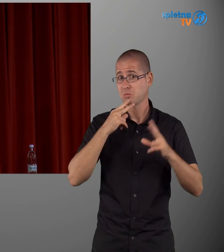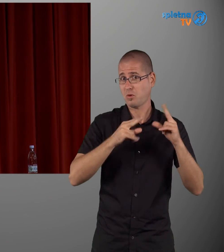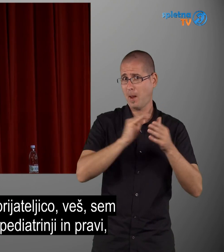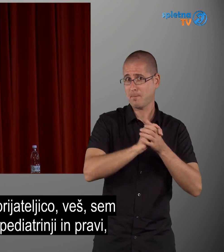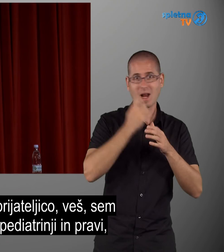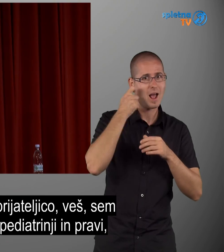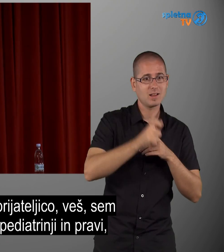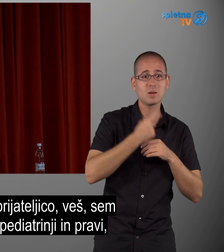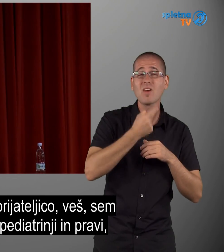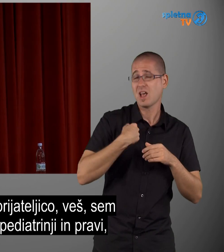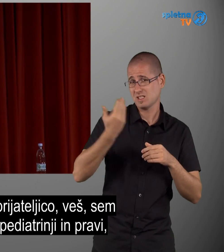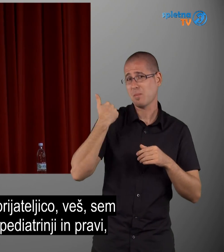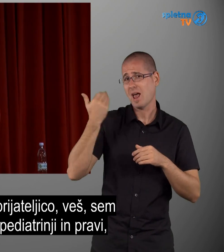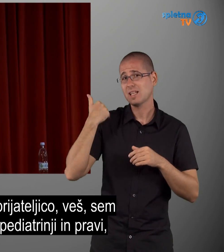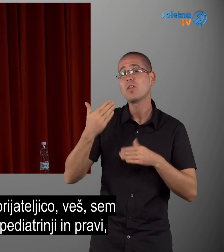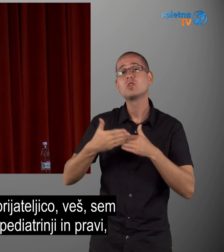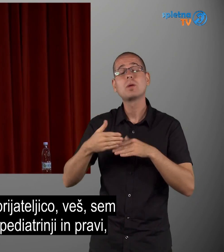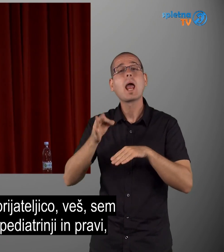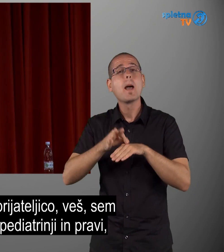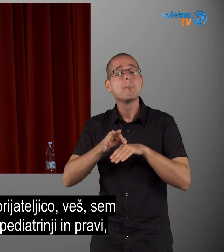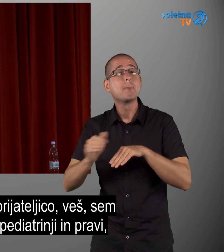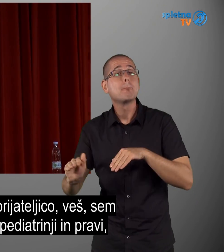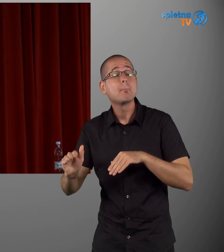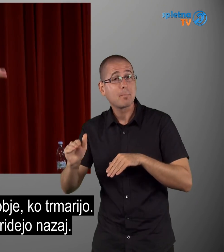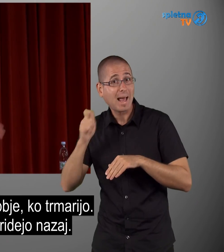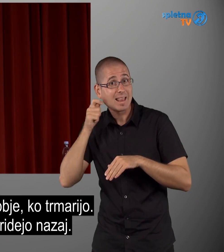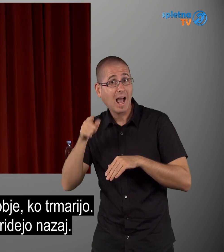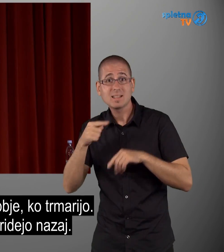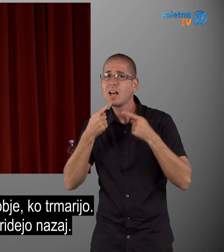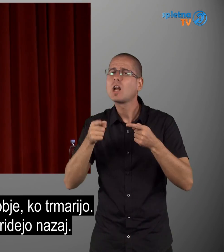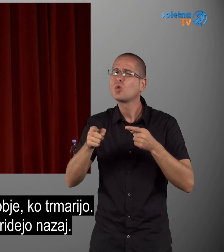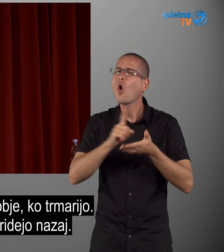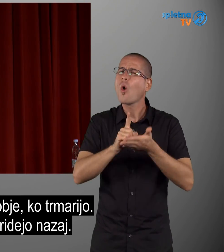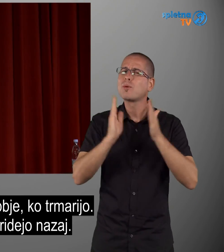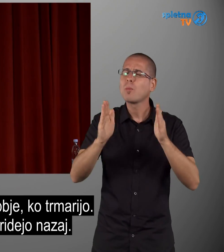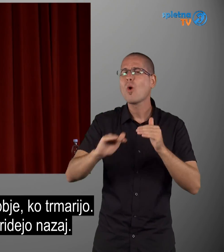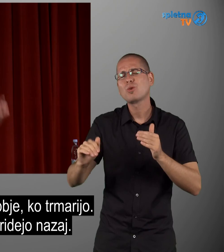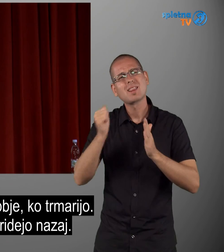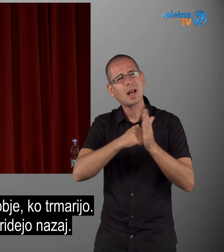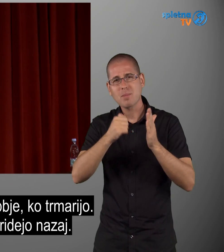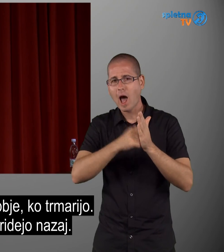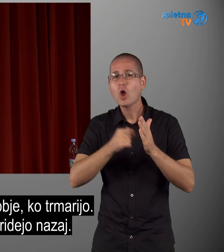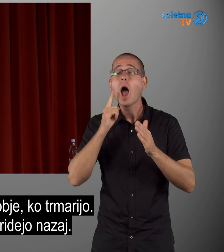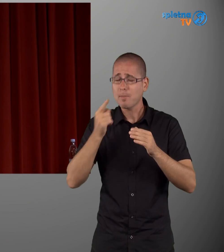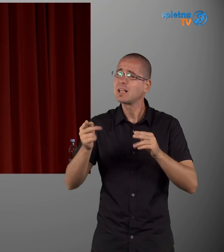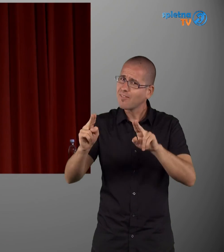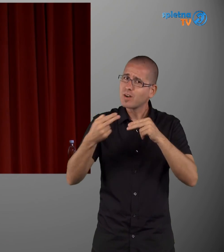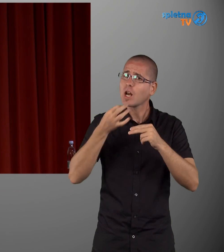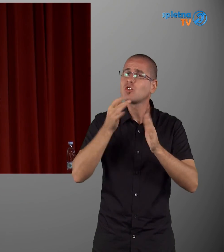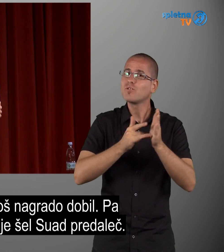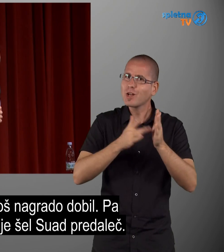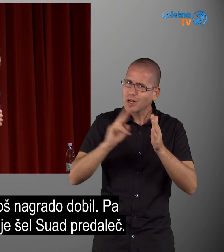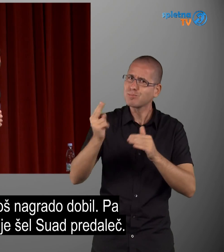Se pogovarja s prijateljco, glej, sem bila zadnjič pri pediatrini, prav da je to zdaj ta obdobje katarmarijo, ampak se pride nazaj, ki ga večkrat